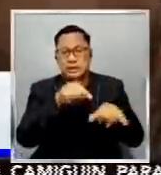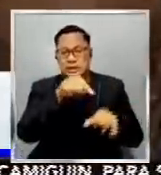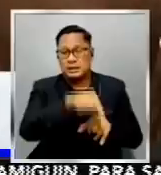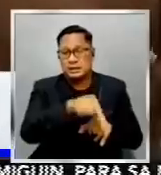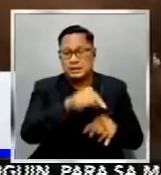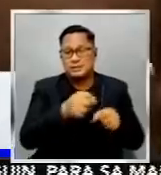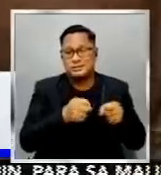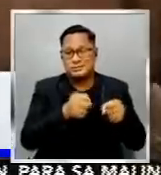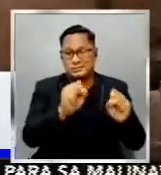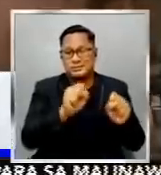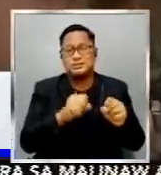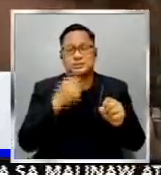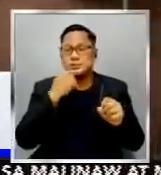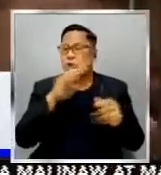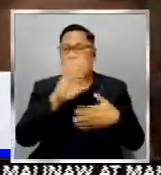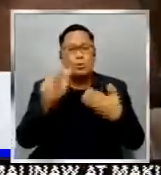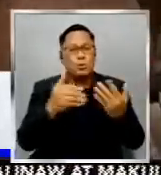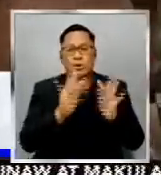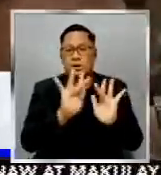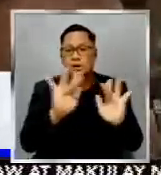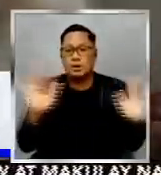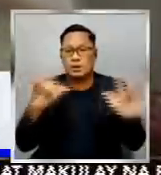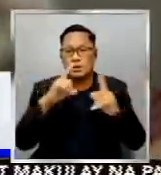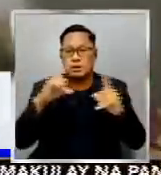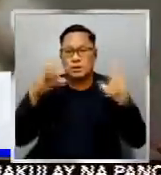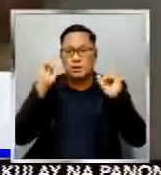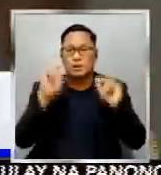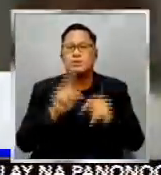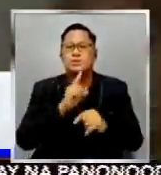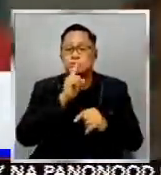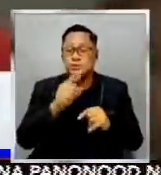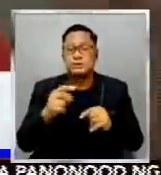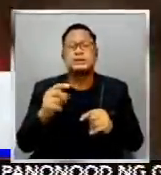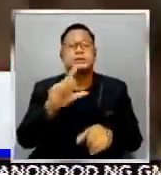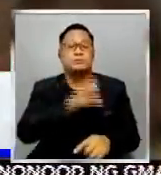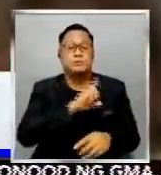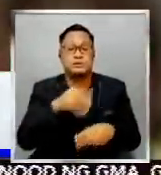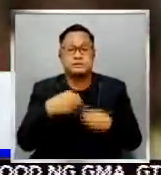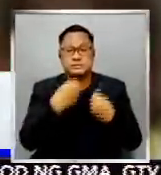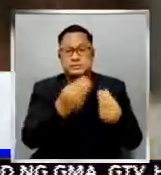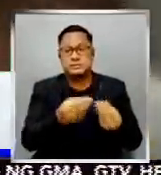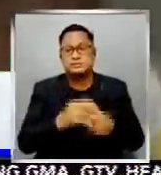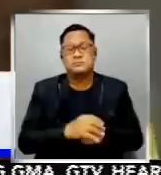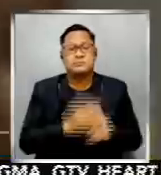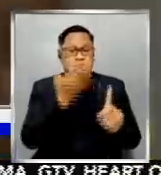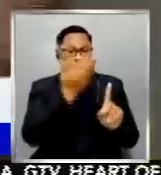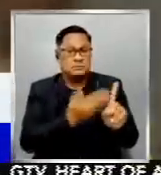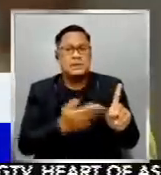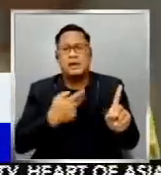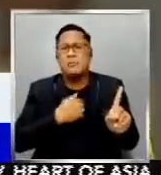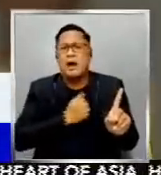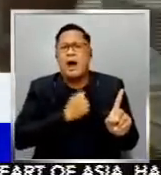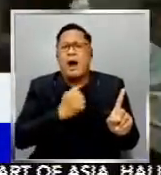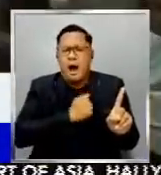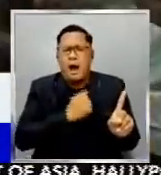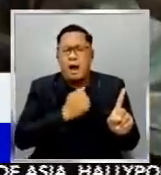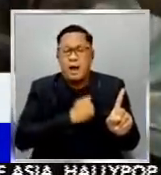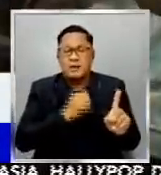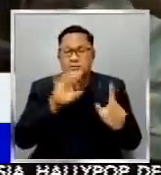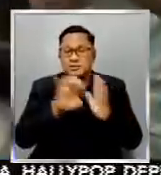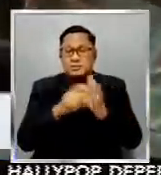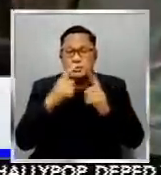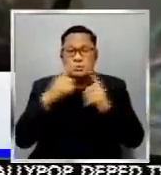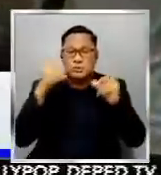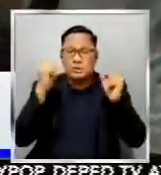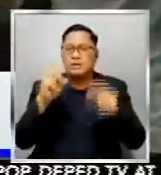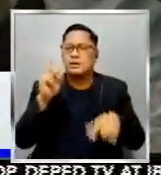walang suot-suot na mask, kaya binigyan din sila ng mga pulis. May asthma kasi siya. Pag naano siya ng mask, hindi na siya makahinga. Dahil nandito po